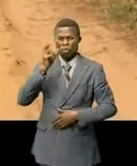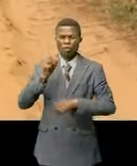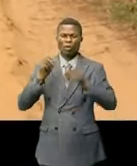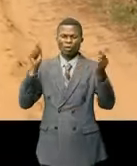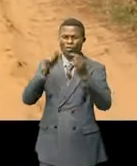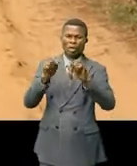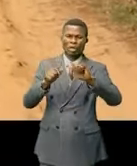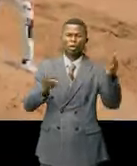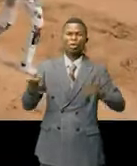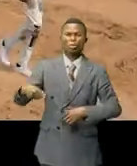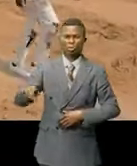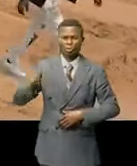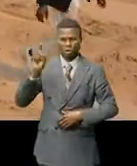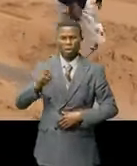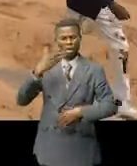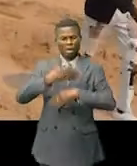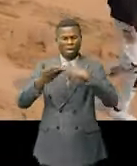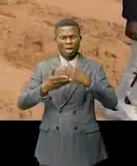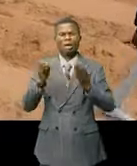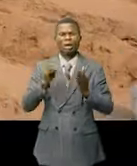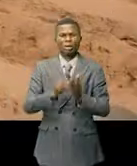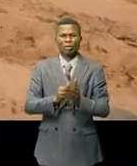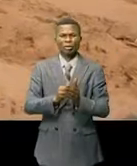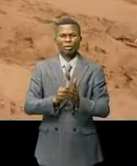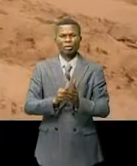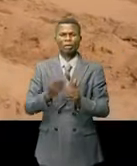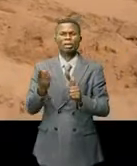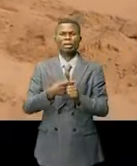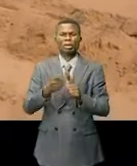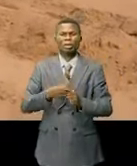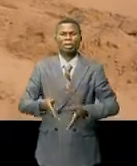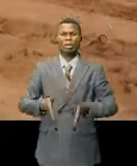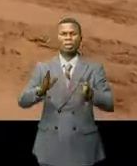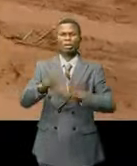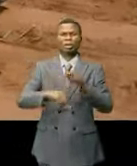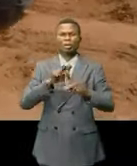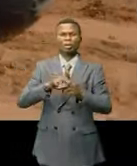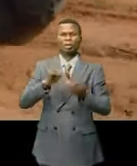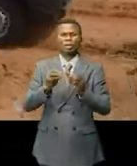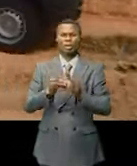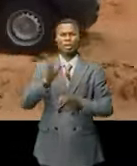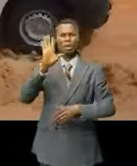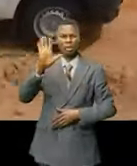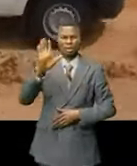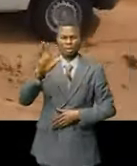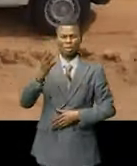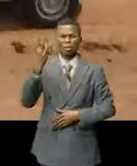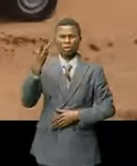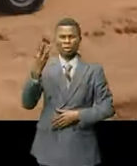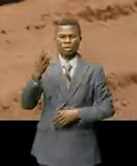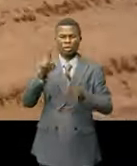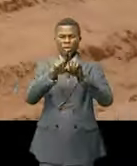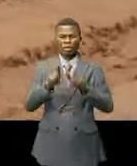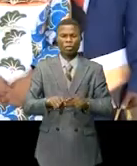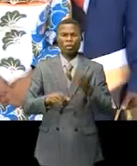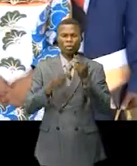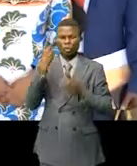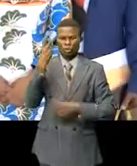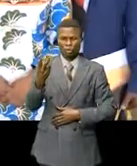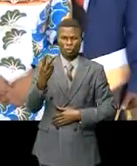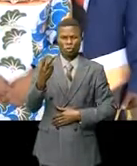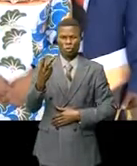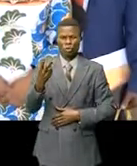provinces méritent d'être réhabilitées, notamment les routes nationales numéro 5, 3 et 2. Presque toutes